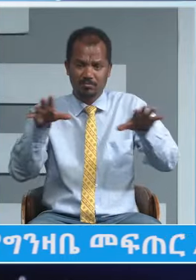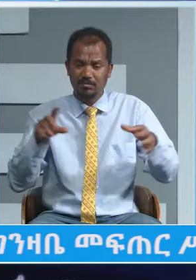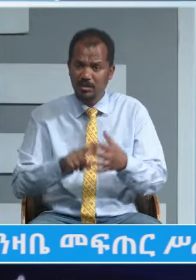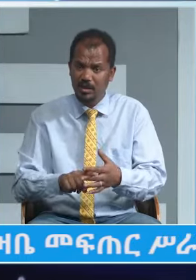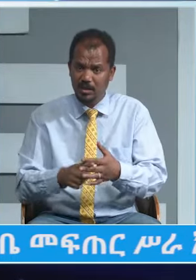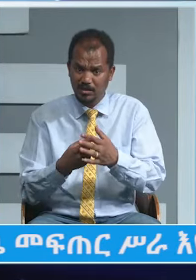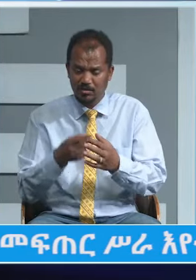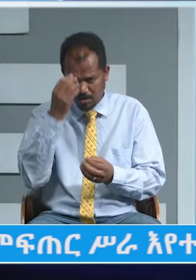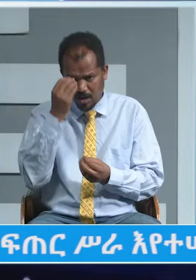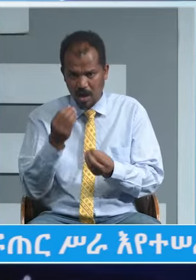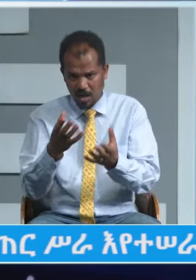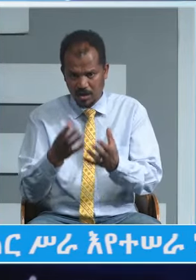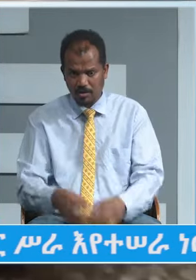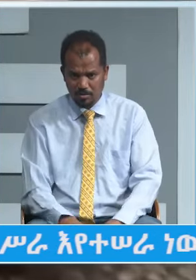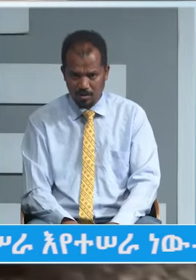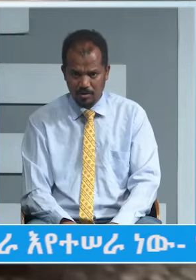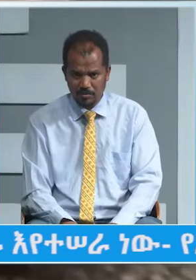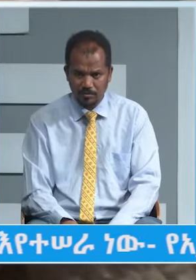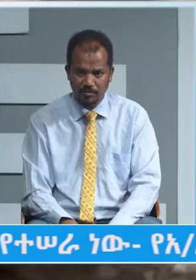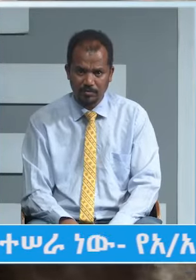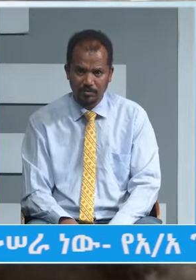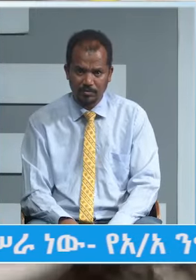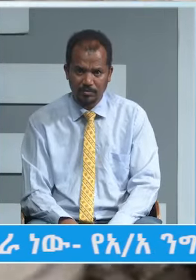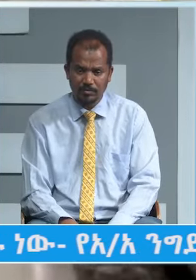ስራ እንዲጀመርም አሳስበዋል።